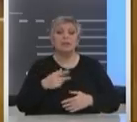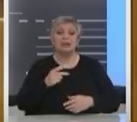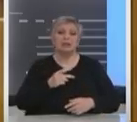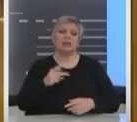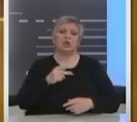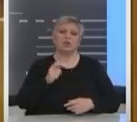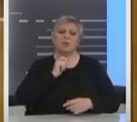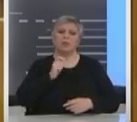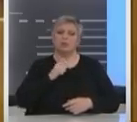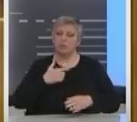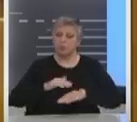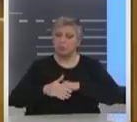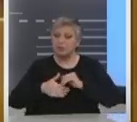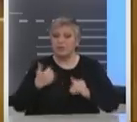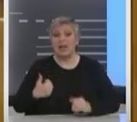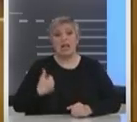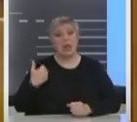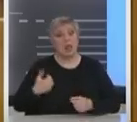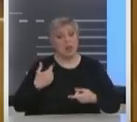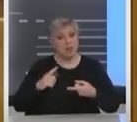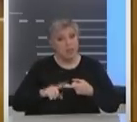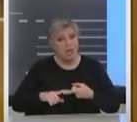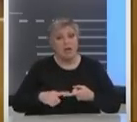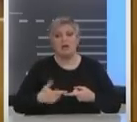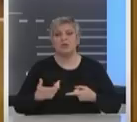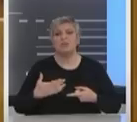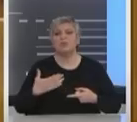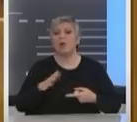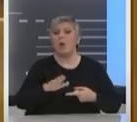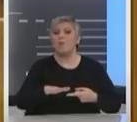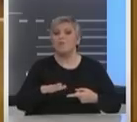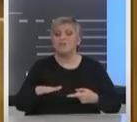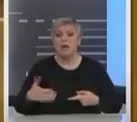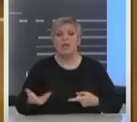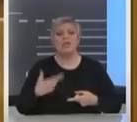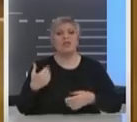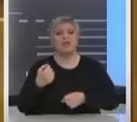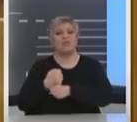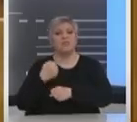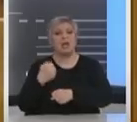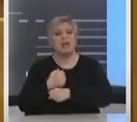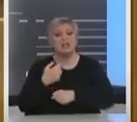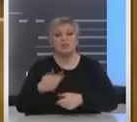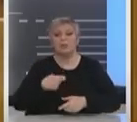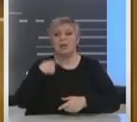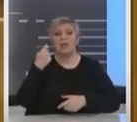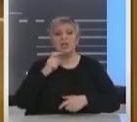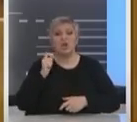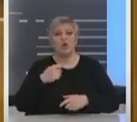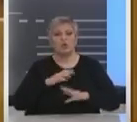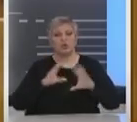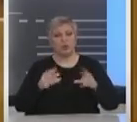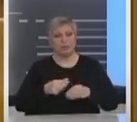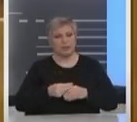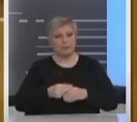νέοι άνθρωποι. Το παιδί, οι νέοι εργαζόμενοι, η νέα εργατική βάρδια, οι εργαζόμενοι γονείς. Άκουγα καθώς μιλούσε ο